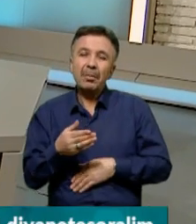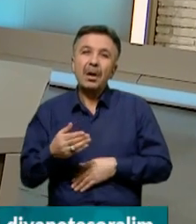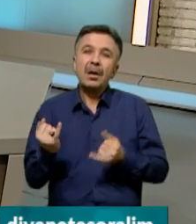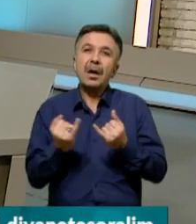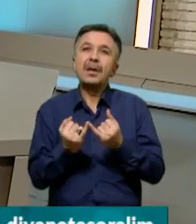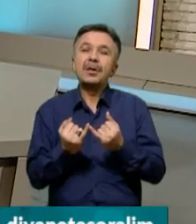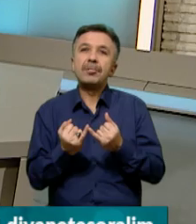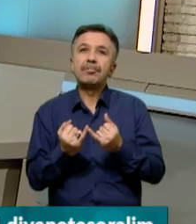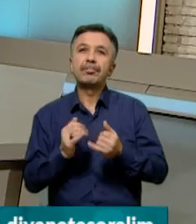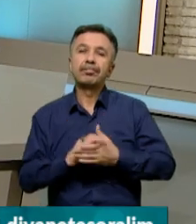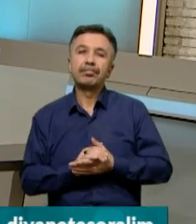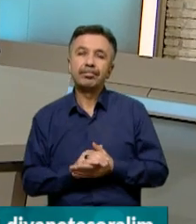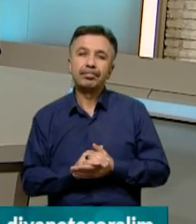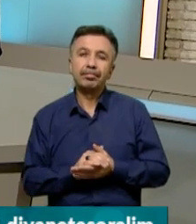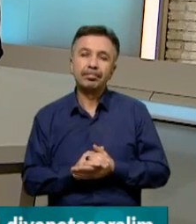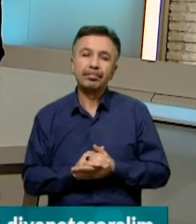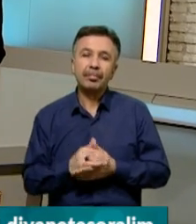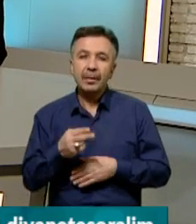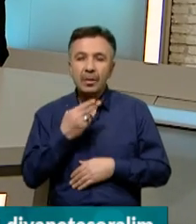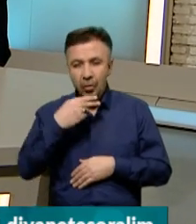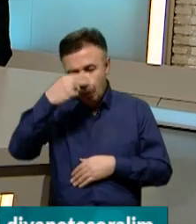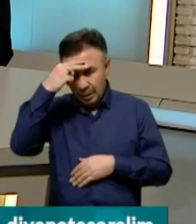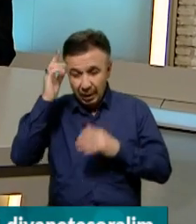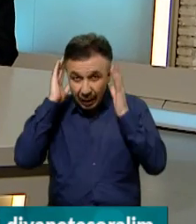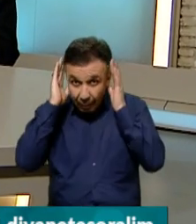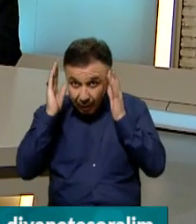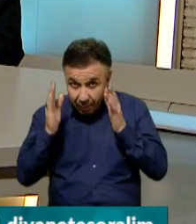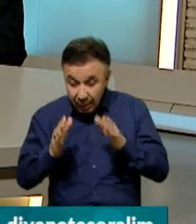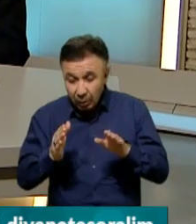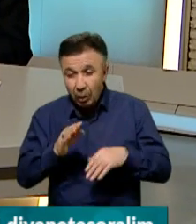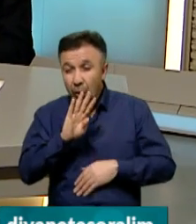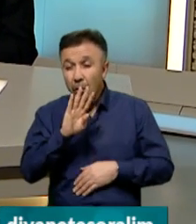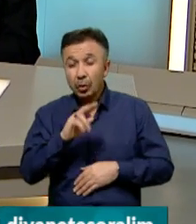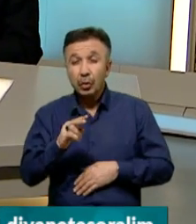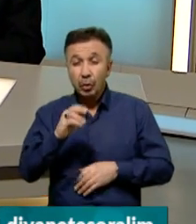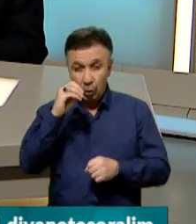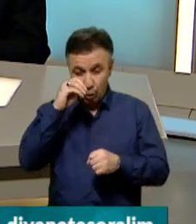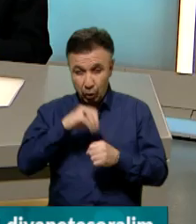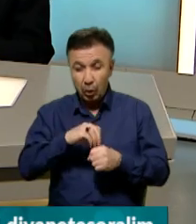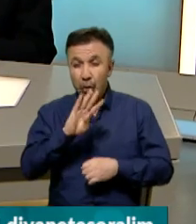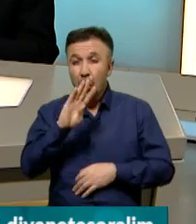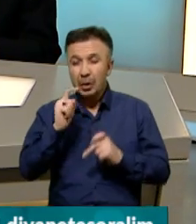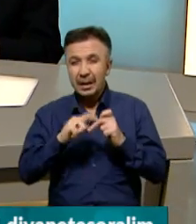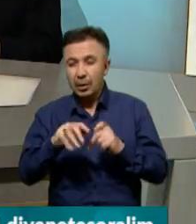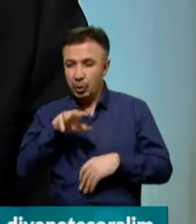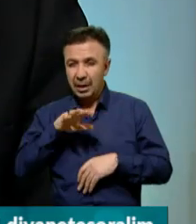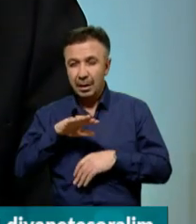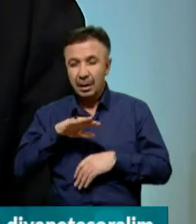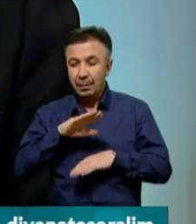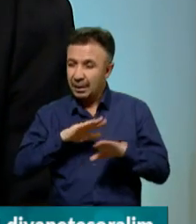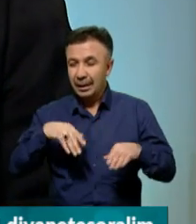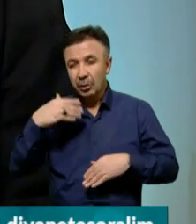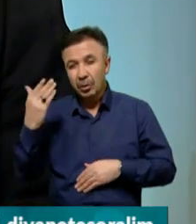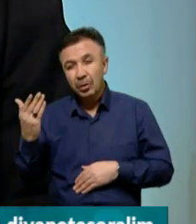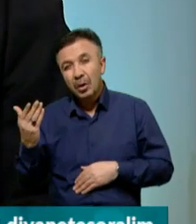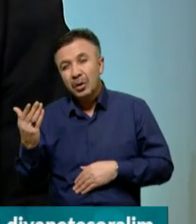hoş görsün, cuma namazını bitirdi yani son 4 rekat sünneti bitirdikten sonra zuhru ahir kılmadan gidenlere